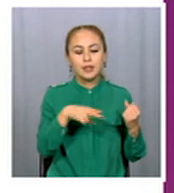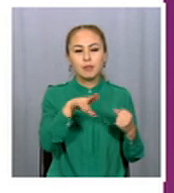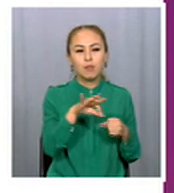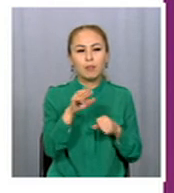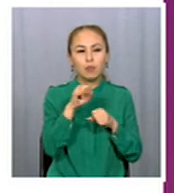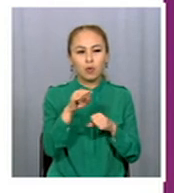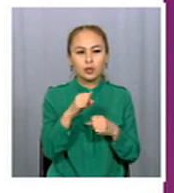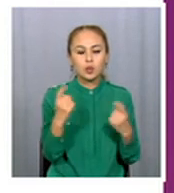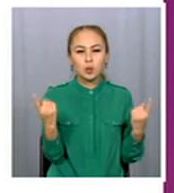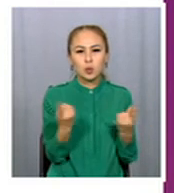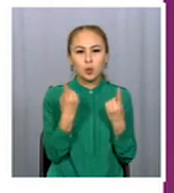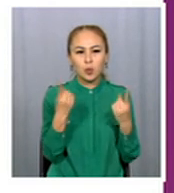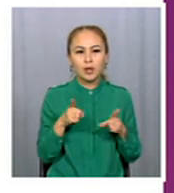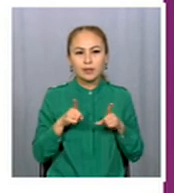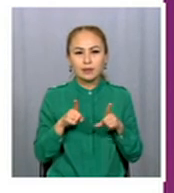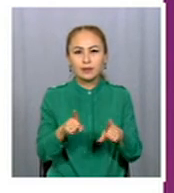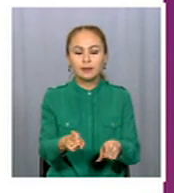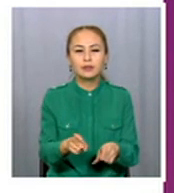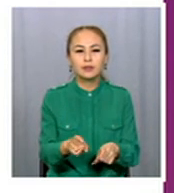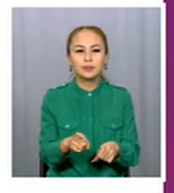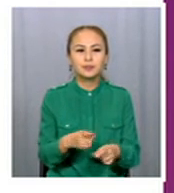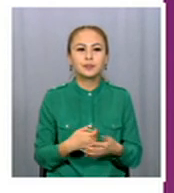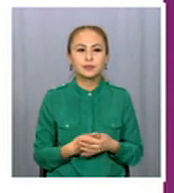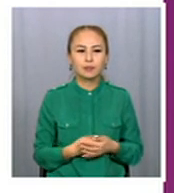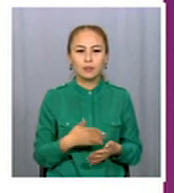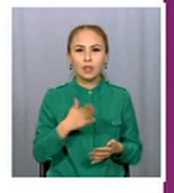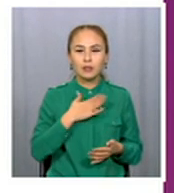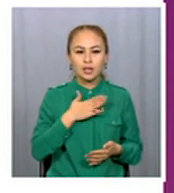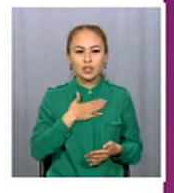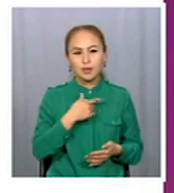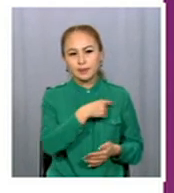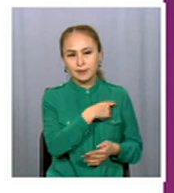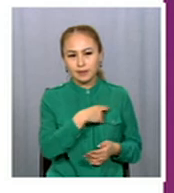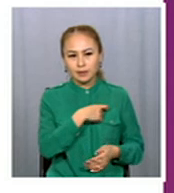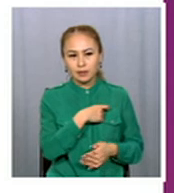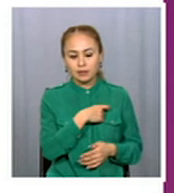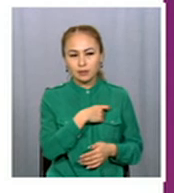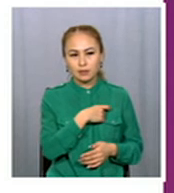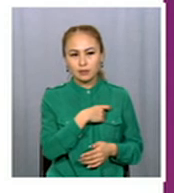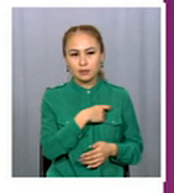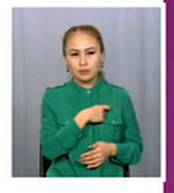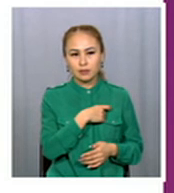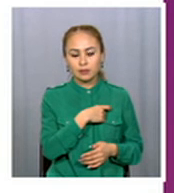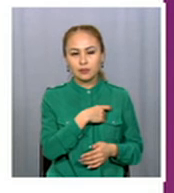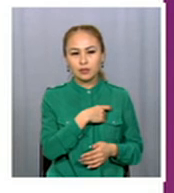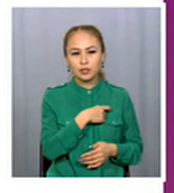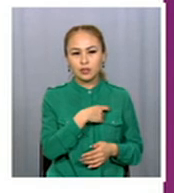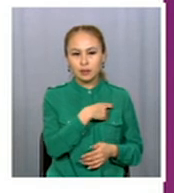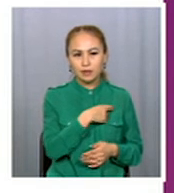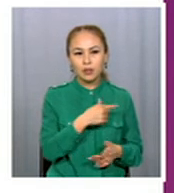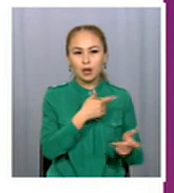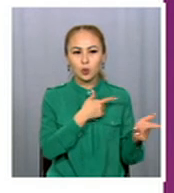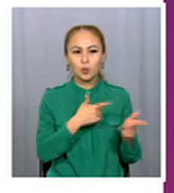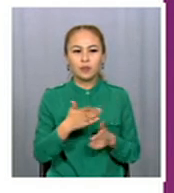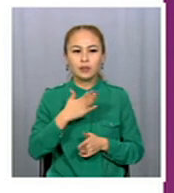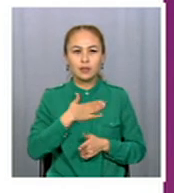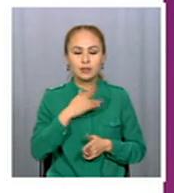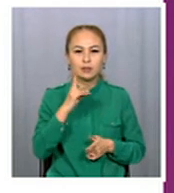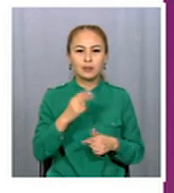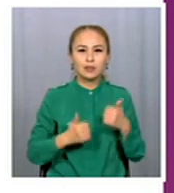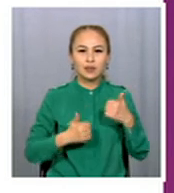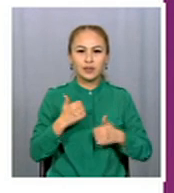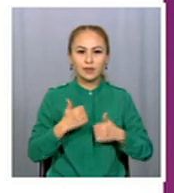Тренер по боксу, тренер по легкой атлетике. Предложение. Наш тренер готовит нас